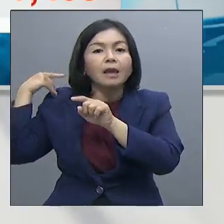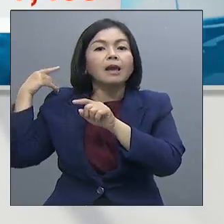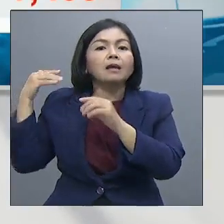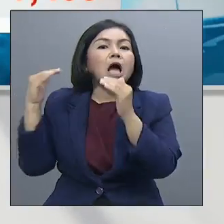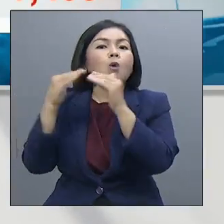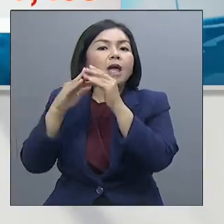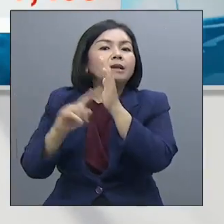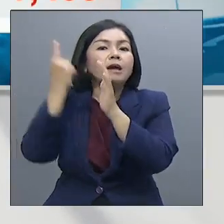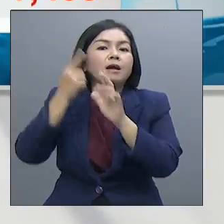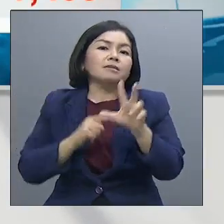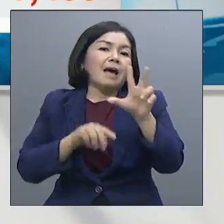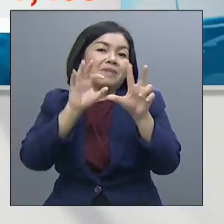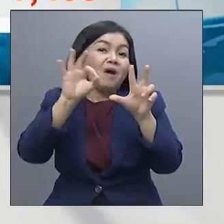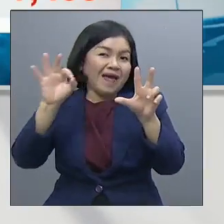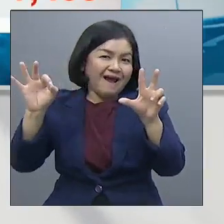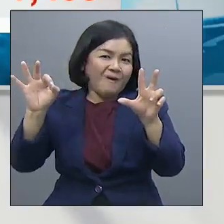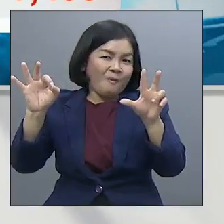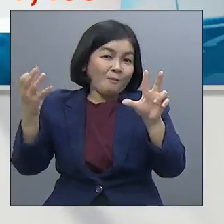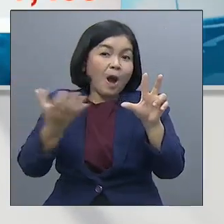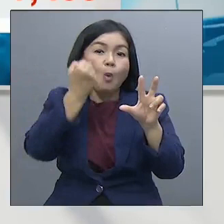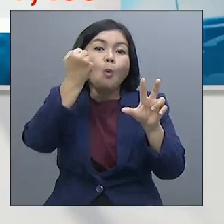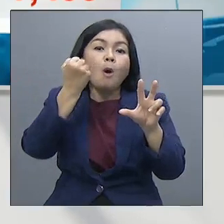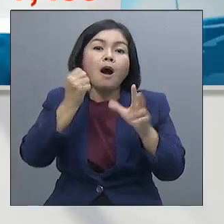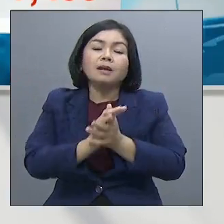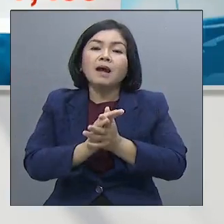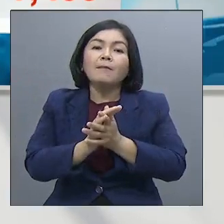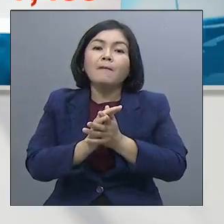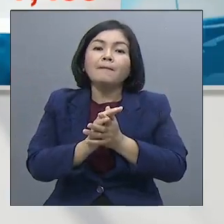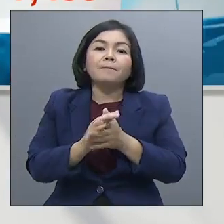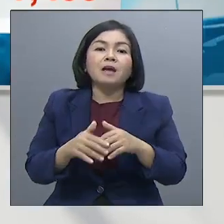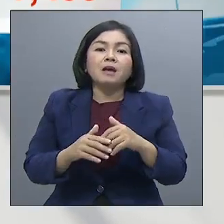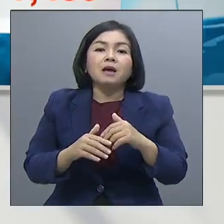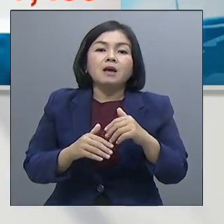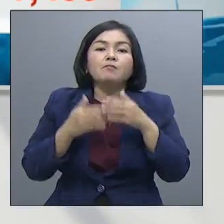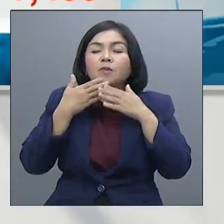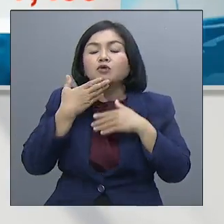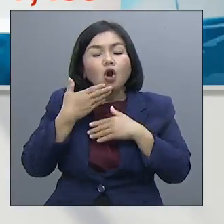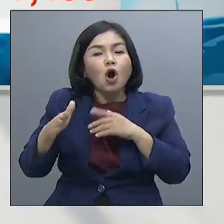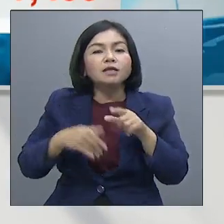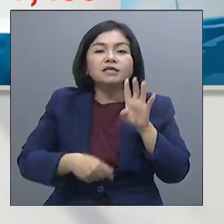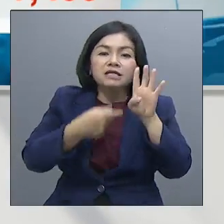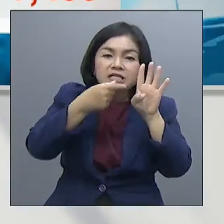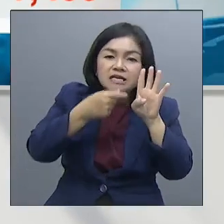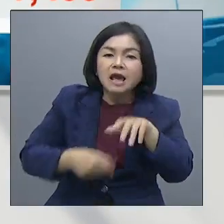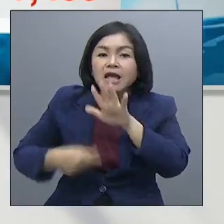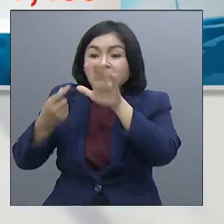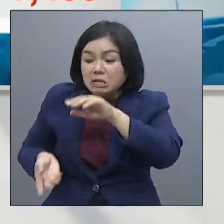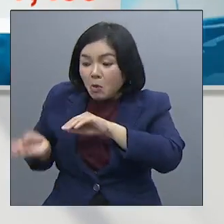เลยค่ะ399ถ้าจะใช้แบบ Unlimited ไม่จำกัดสัญญาณอินเทอร์เน็ต 4G 5G จะต้องจ่